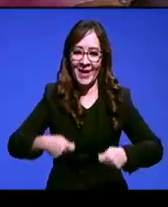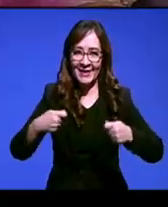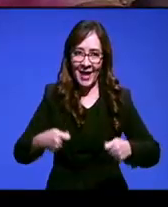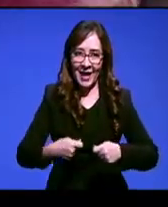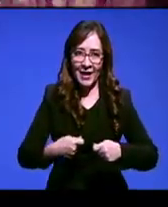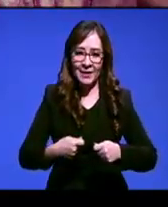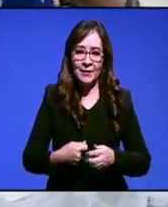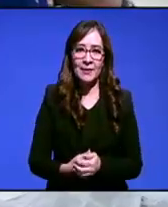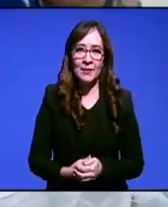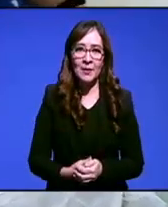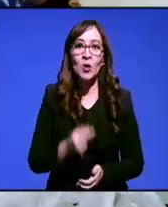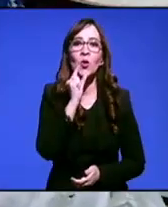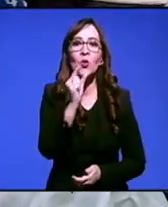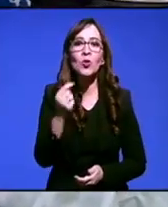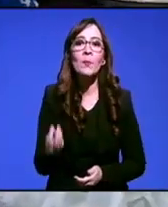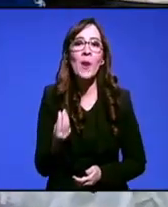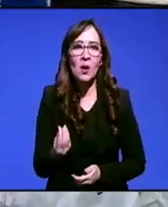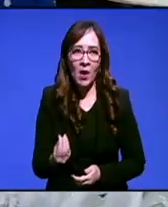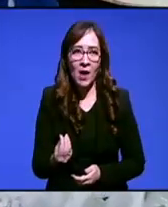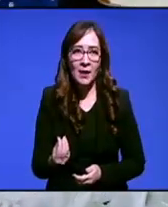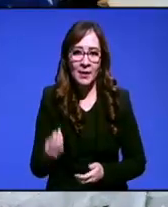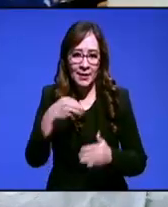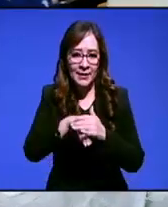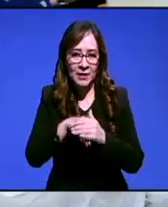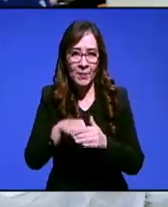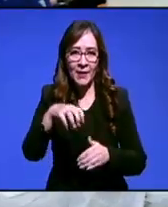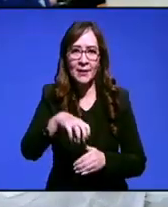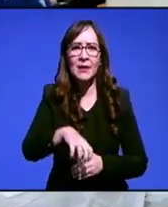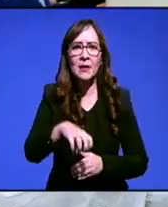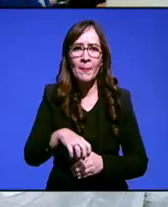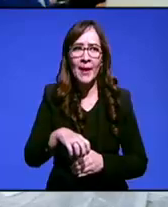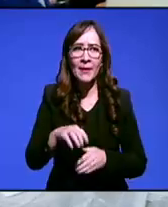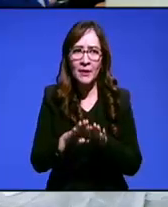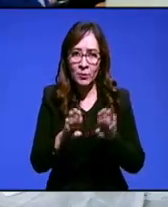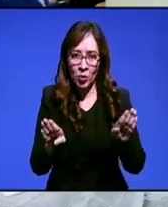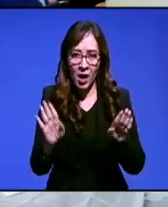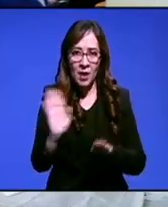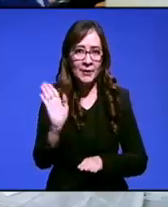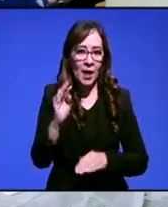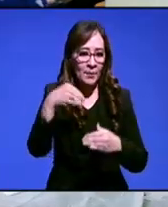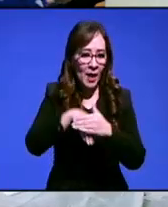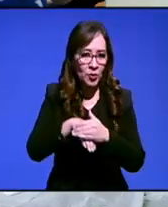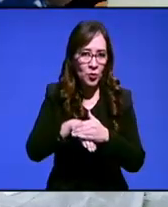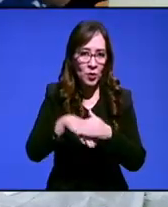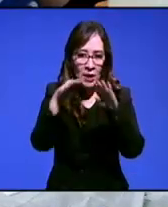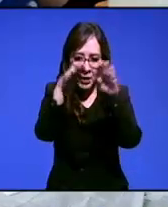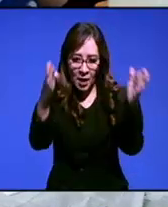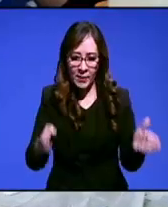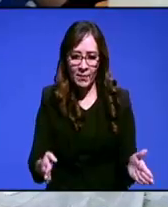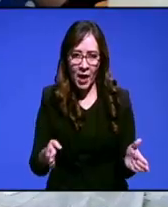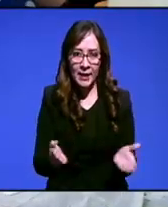terbuka biar tidak cepat busuk. Kalau bawang kayak gimana nih? Kalau bawang jangan langsung dimasukin ke kulkas. Kalau bisa kita taruh di sini